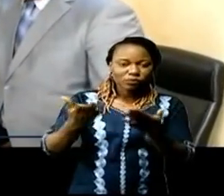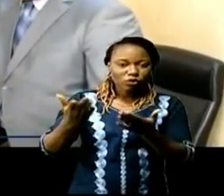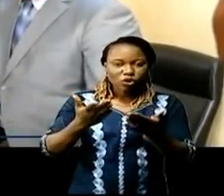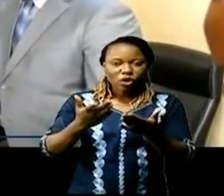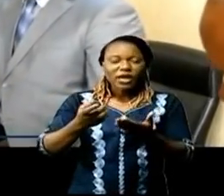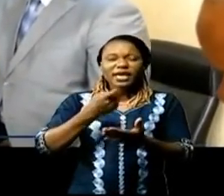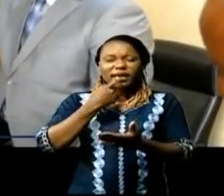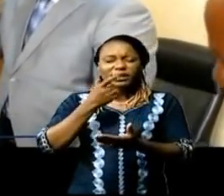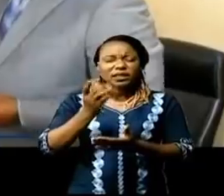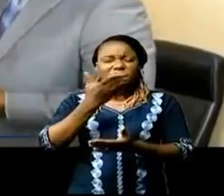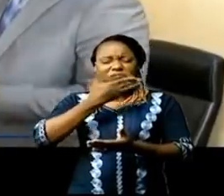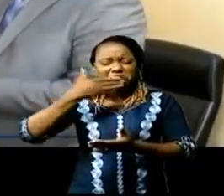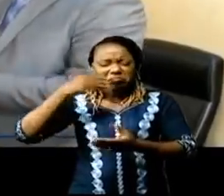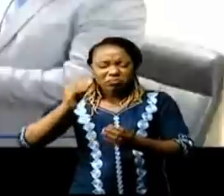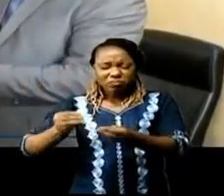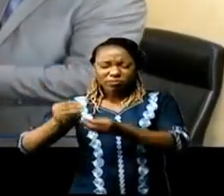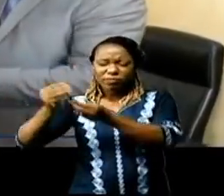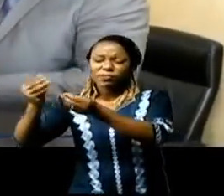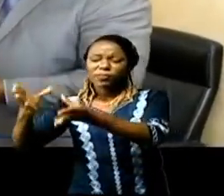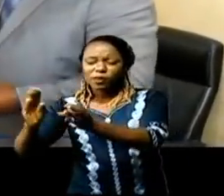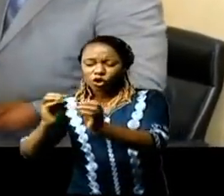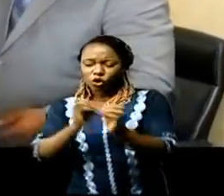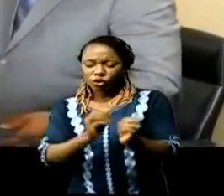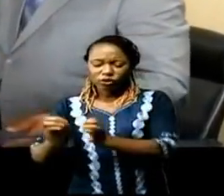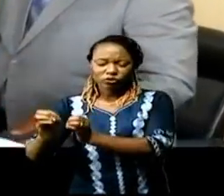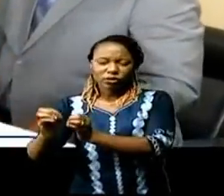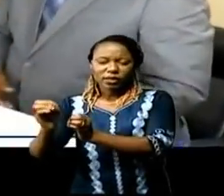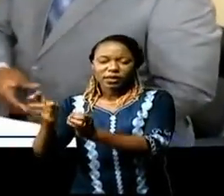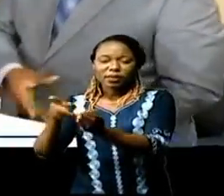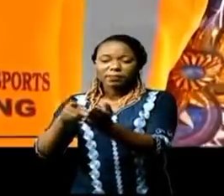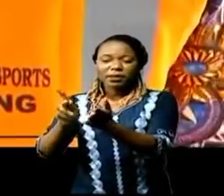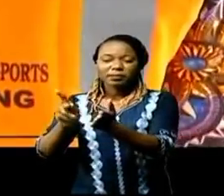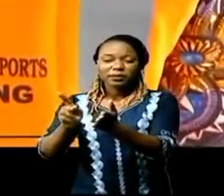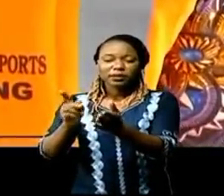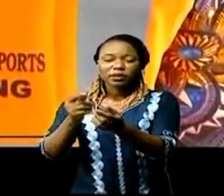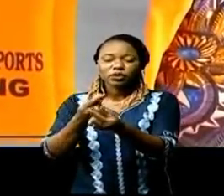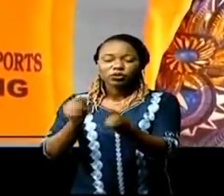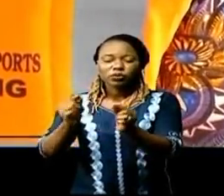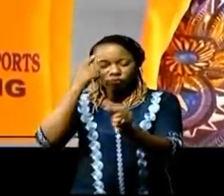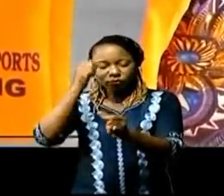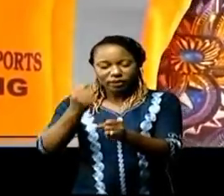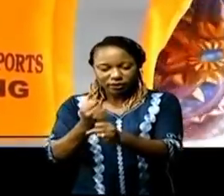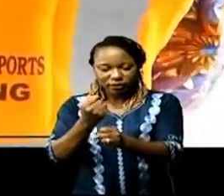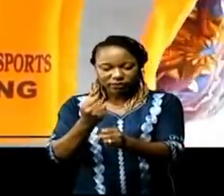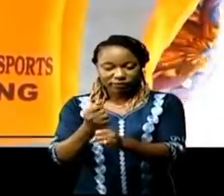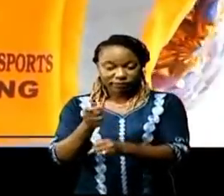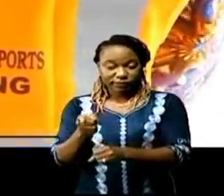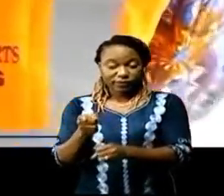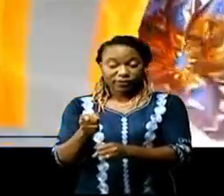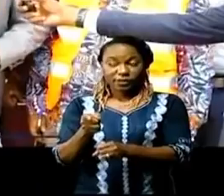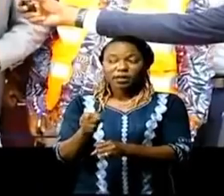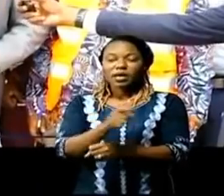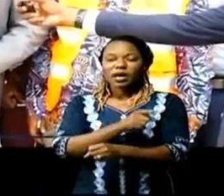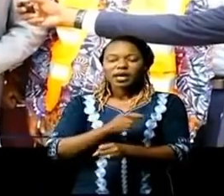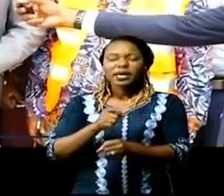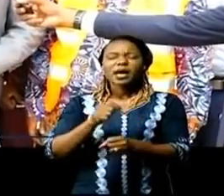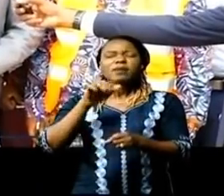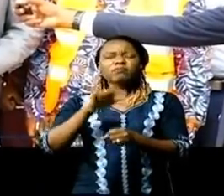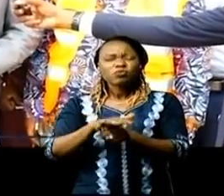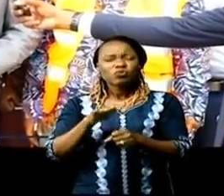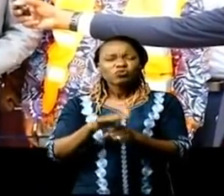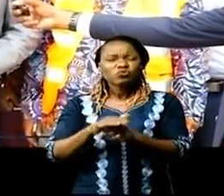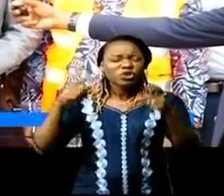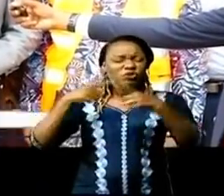mieux fait de remettre à ces organisations le permis d'autorisation de leur fonctionnement. Il y a eu beaucoup d'accrochages dans le secteur de